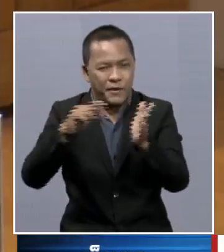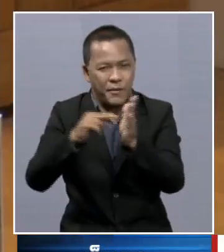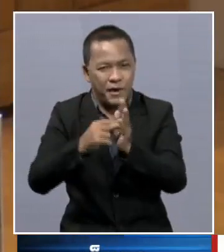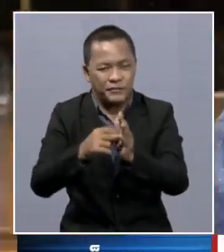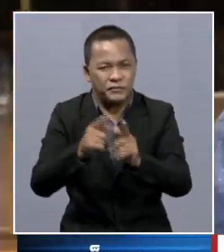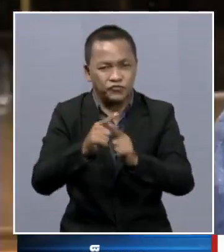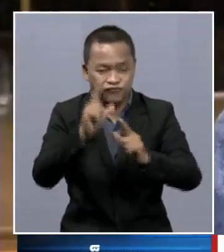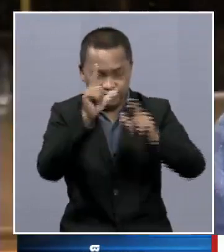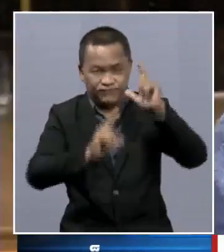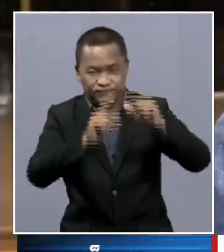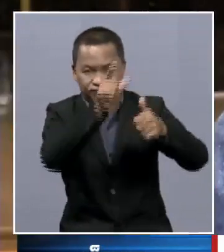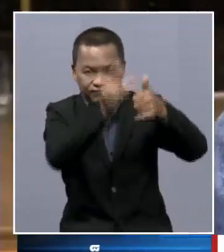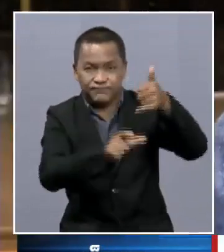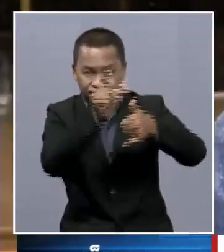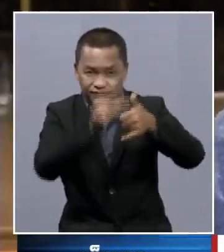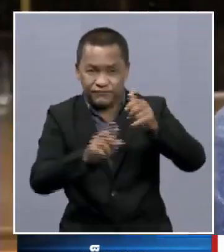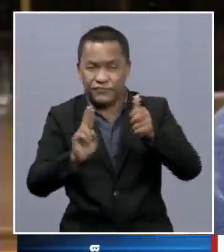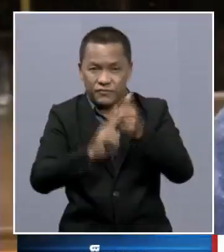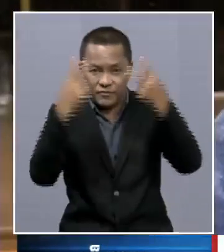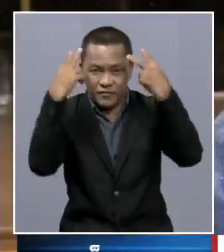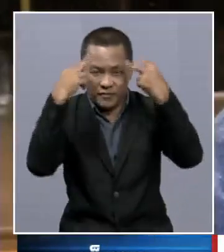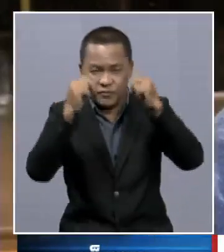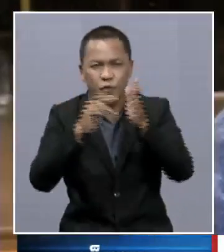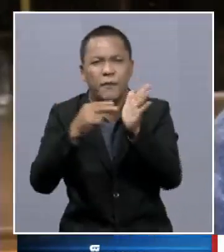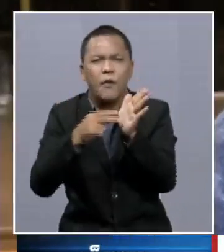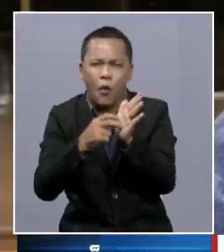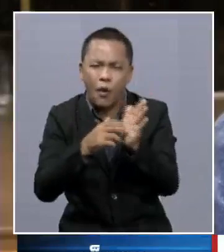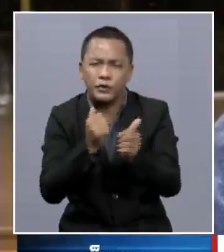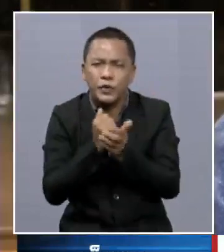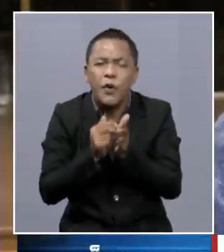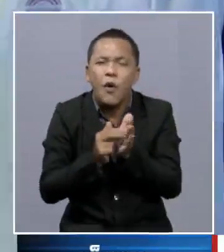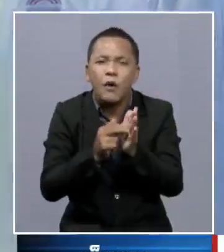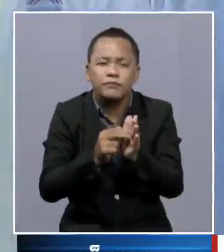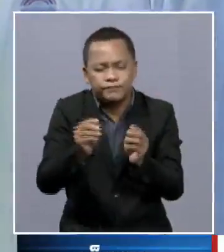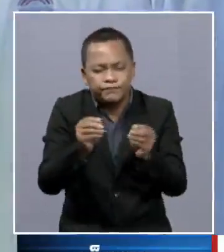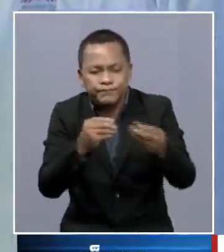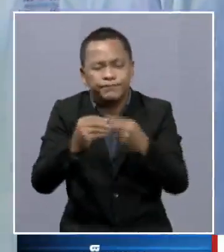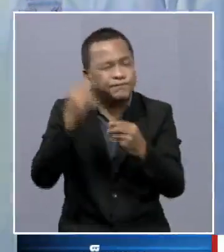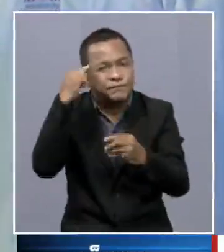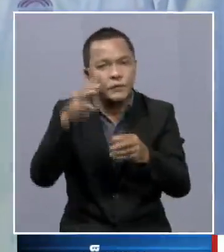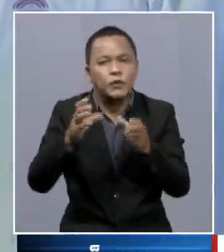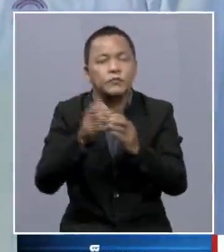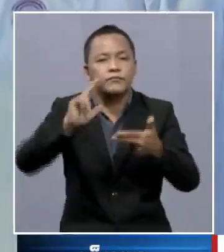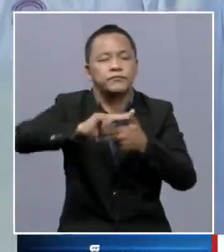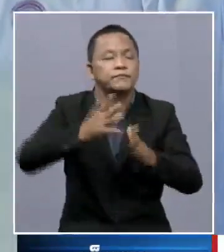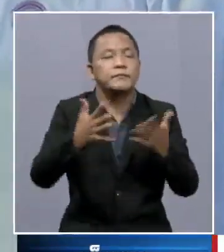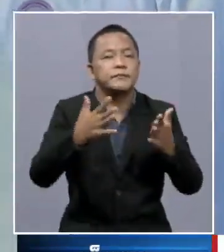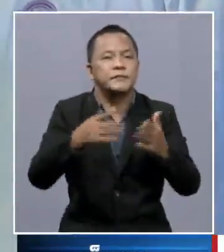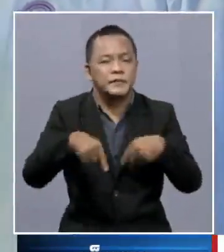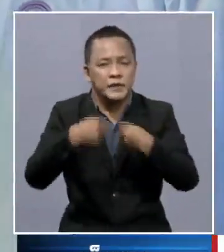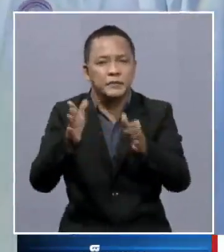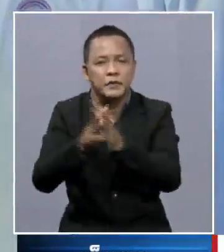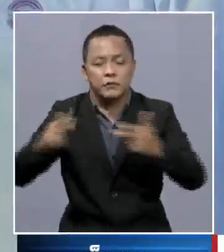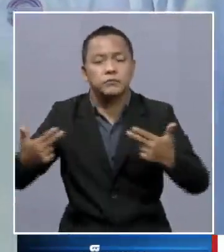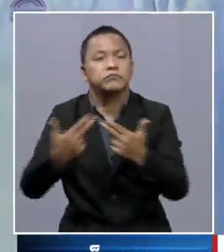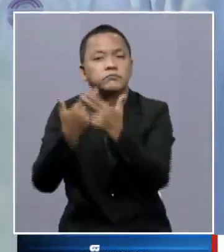ในรีลาของ Lung้อมมมมีความอ่อนตัวมากกวาพูงๆ ก็คือไม่สรางคาม กดดน reversed, bothกกัเท